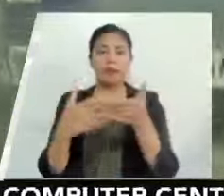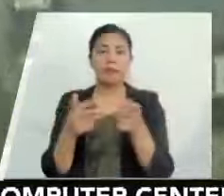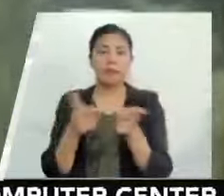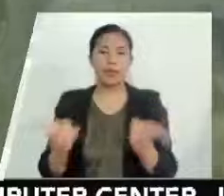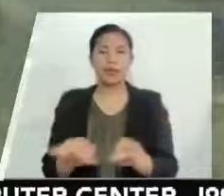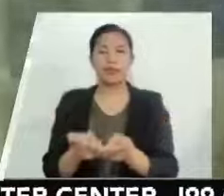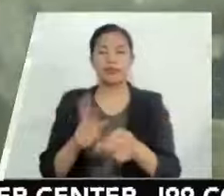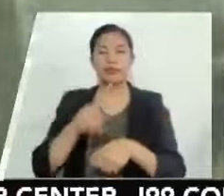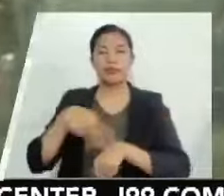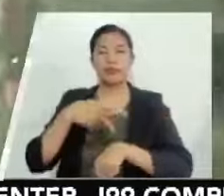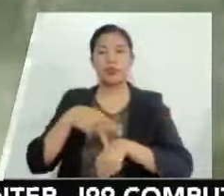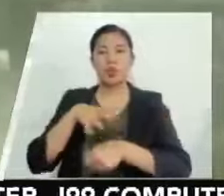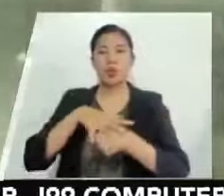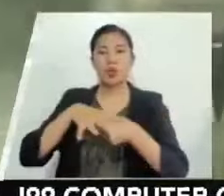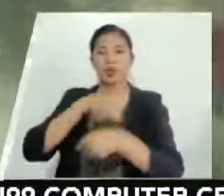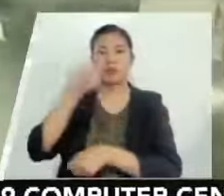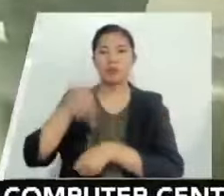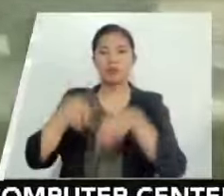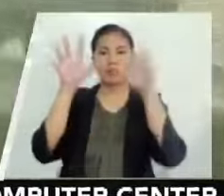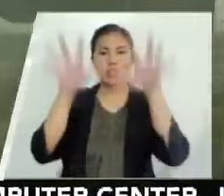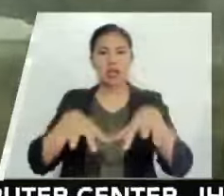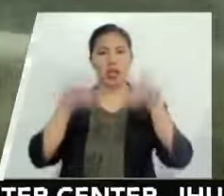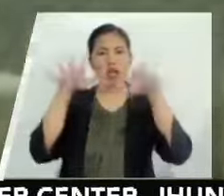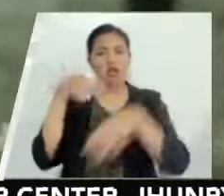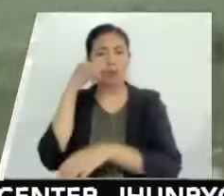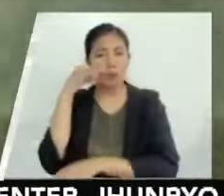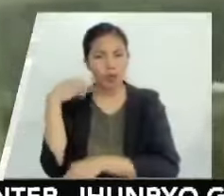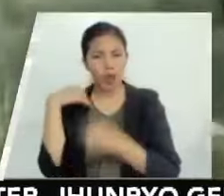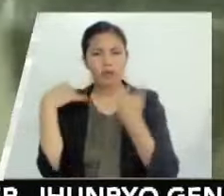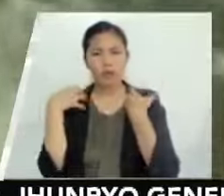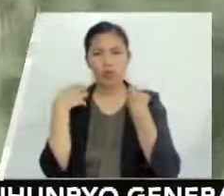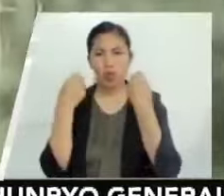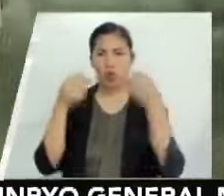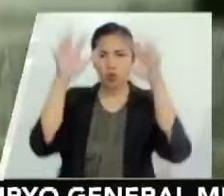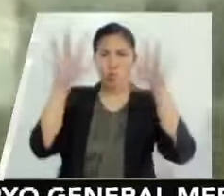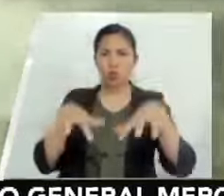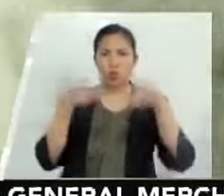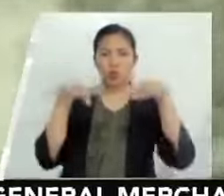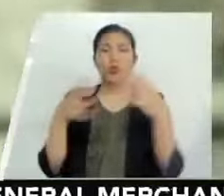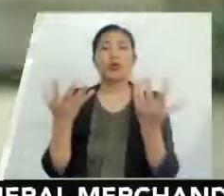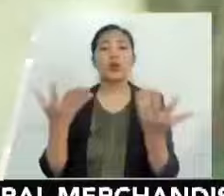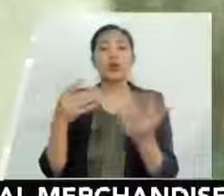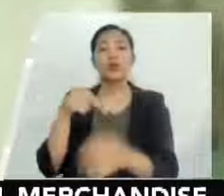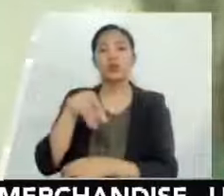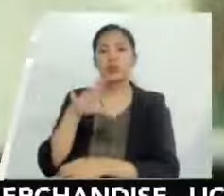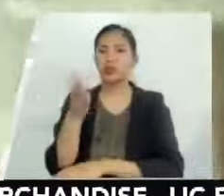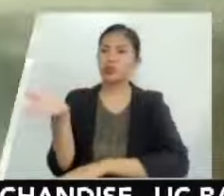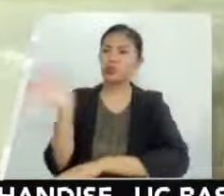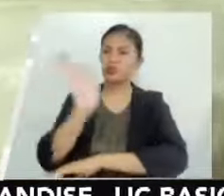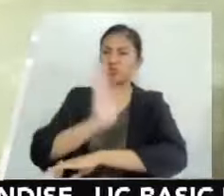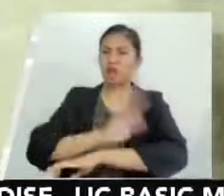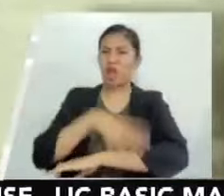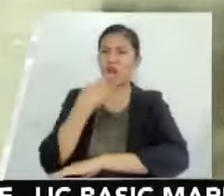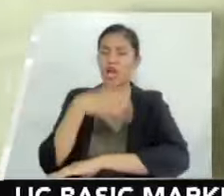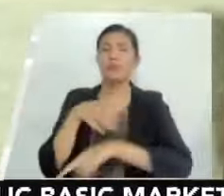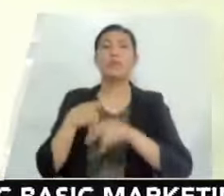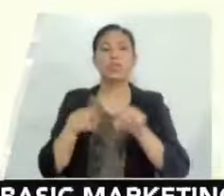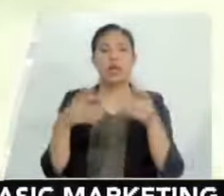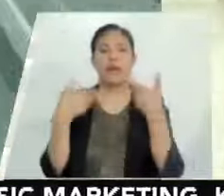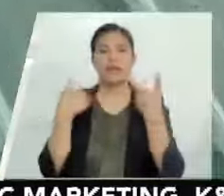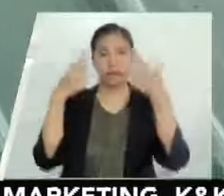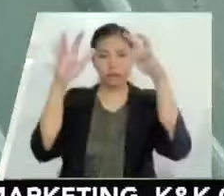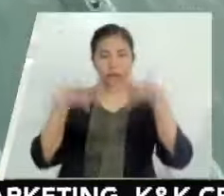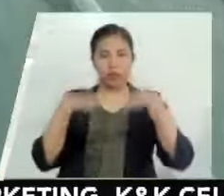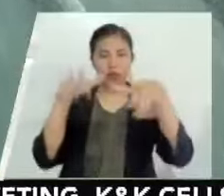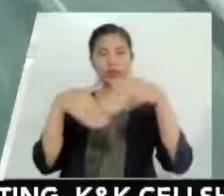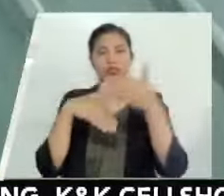naging buhos ng ulan kahapon, bandang hapon sa Quezon City, matapos ang halos buong araw na matinding init. Inulan naman umaga pa lang